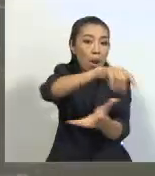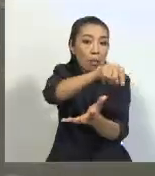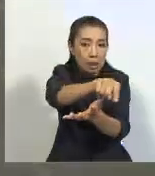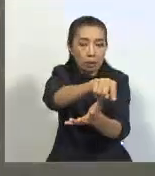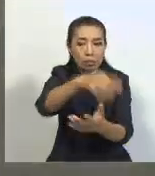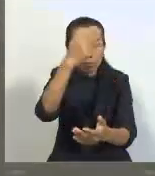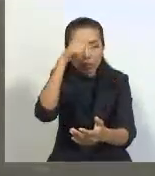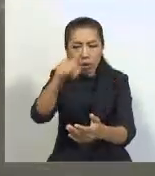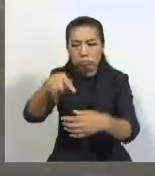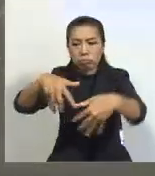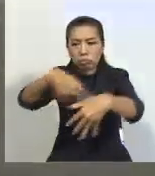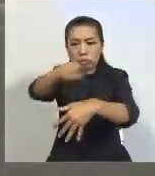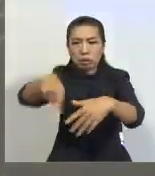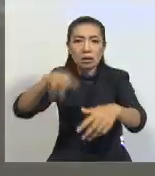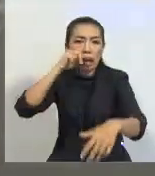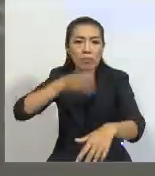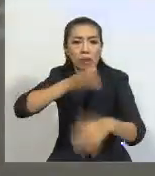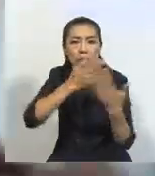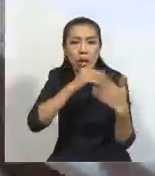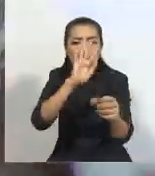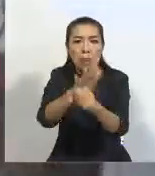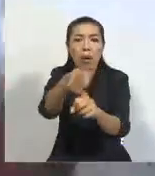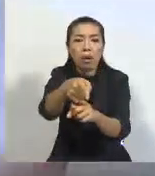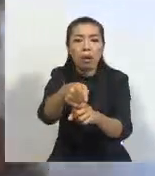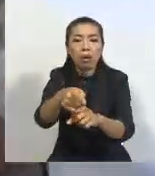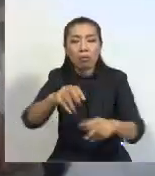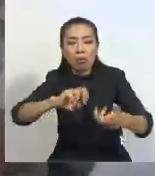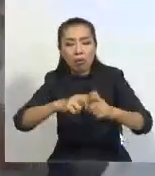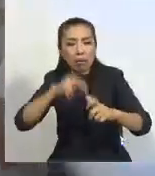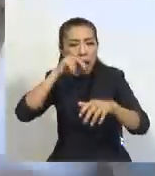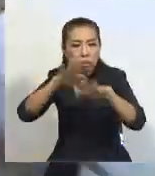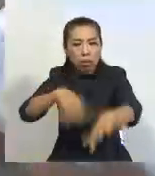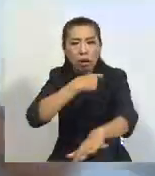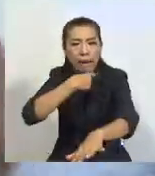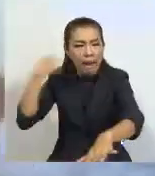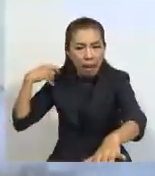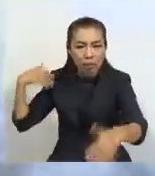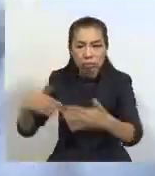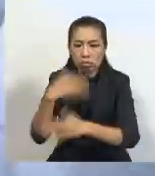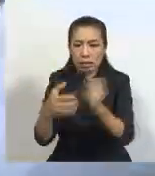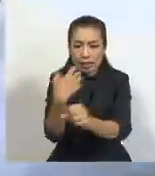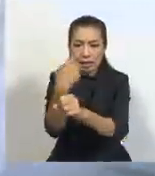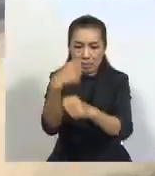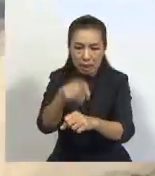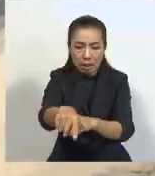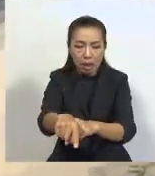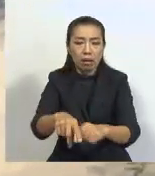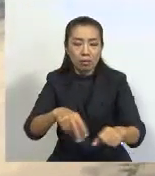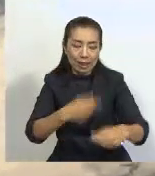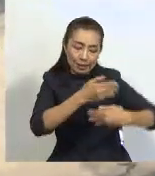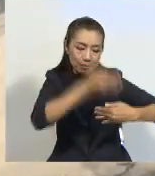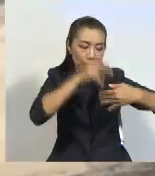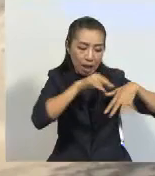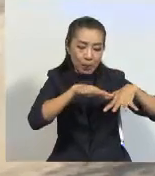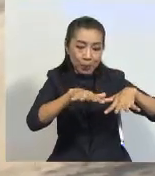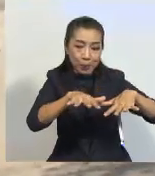ที่กำลังประสบปัญหาขาดแคลนน้ำอุปโภคบริโภคเนื่องจากประสบภัยแล้งหนักที่สุดในรอบ10ปีโดยทางจังหวัดขอ